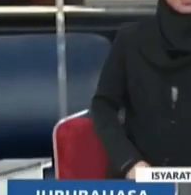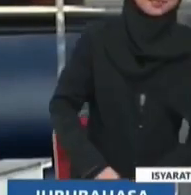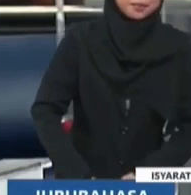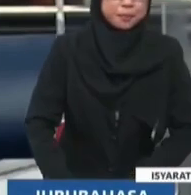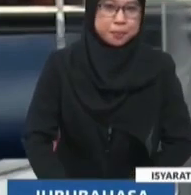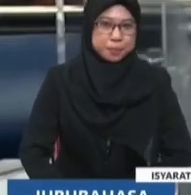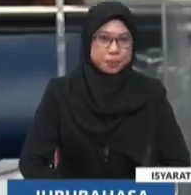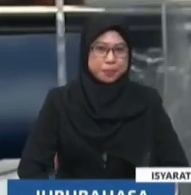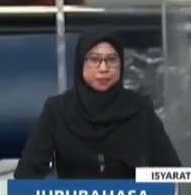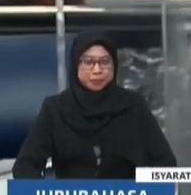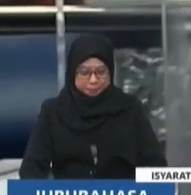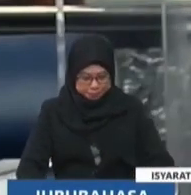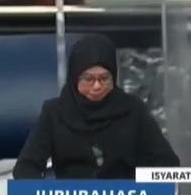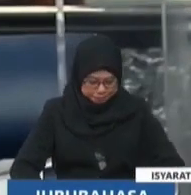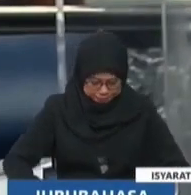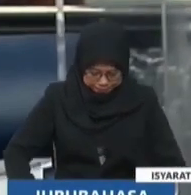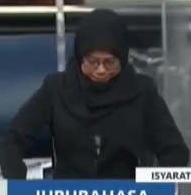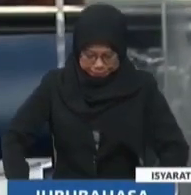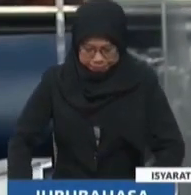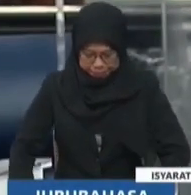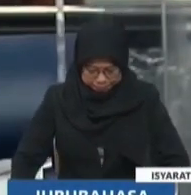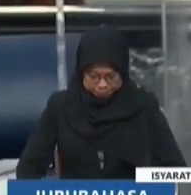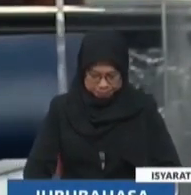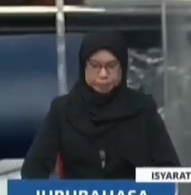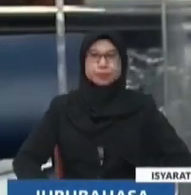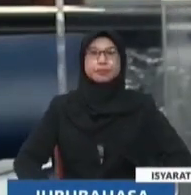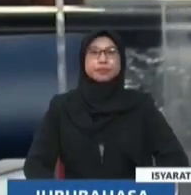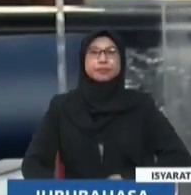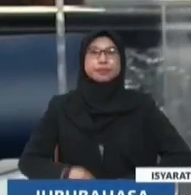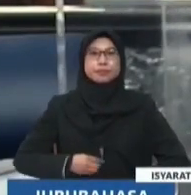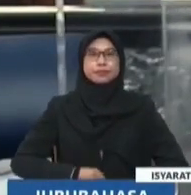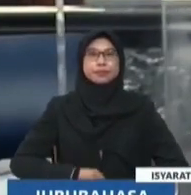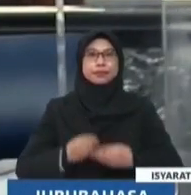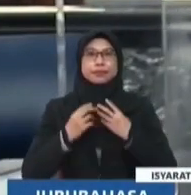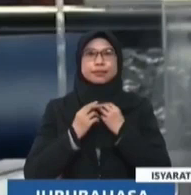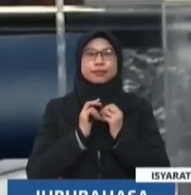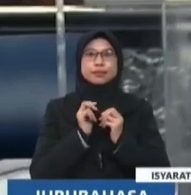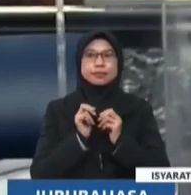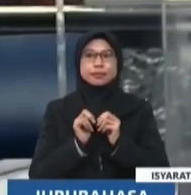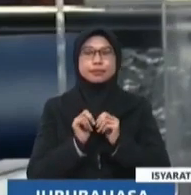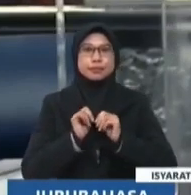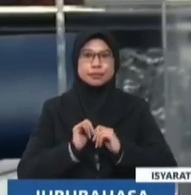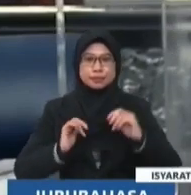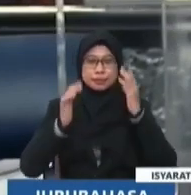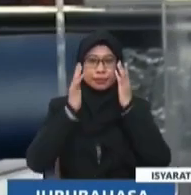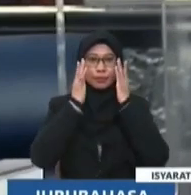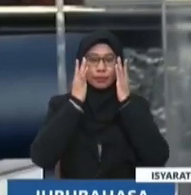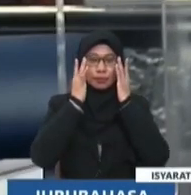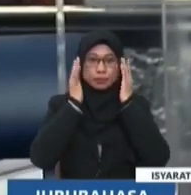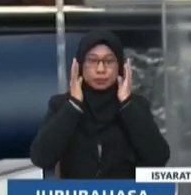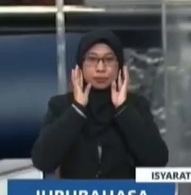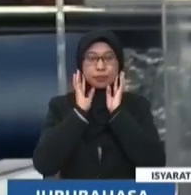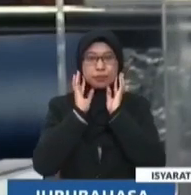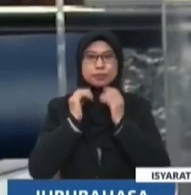untuk mengetahuinya yang membuat di bawah akta penapisan film ini adalah memang kuasa